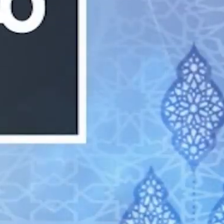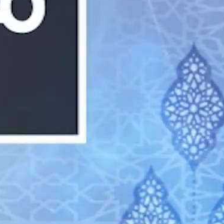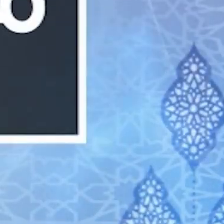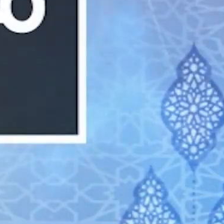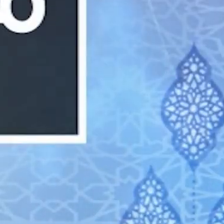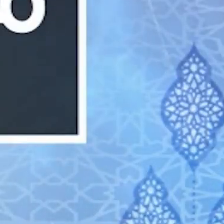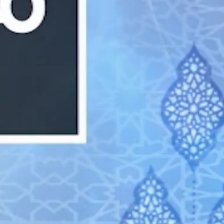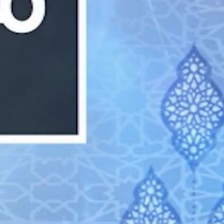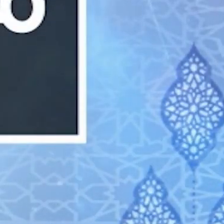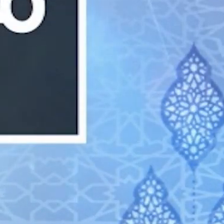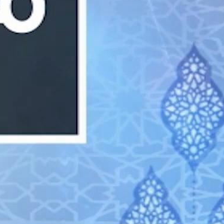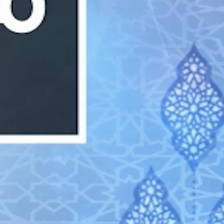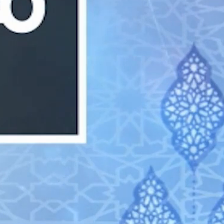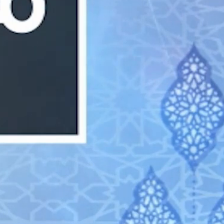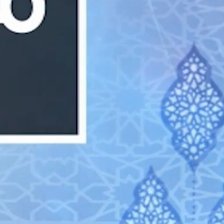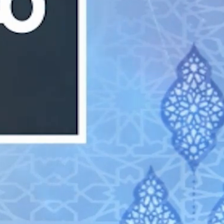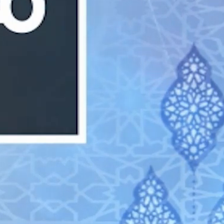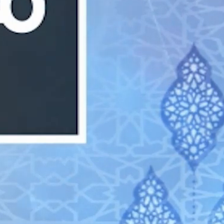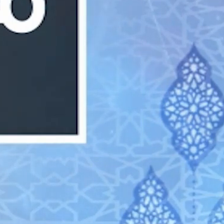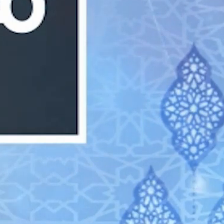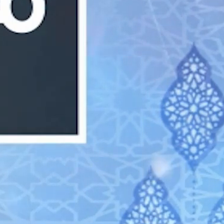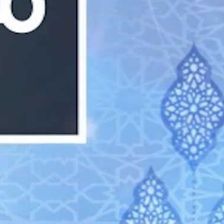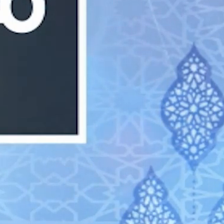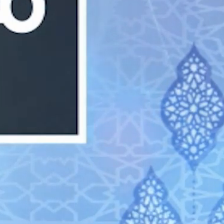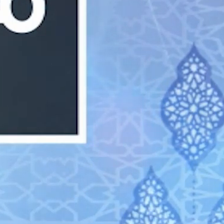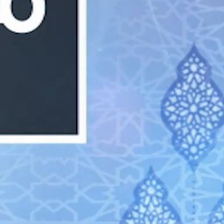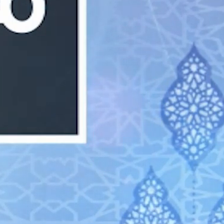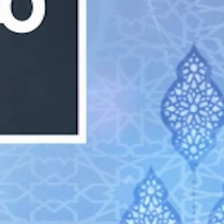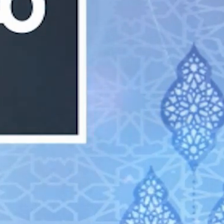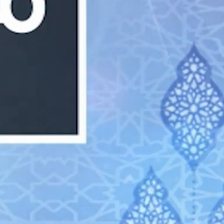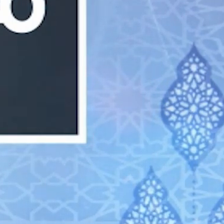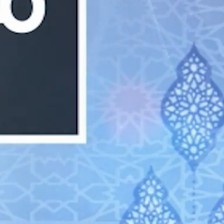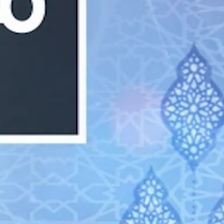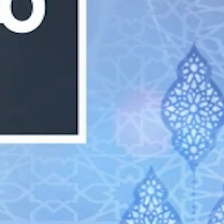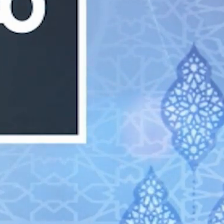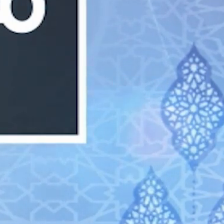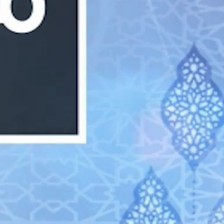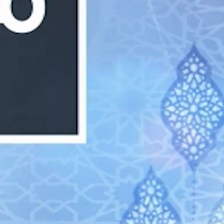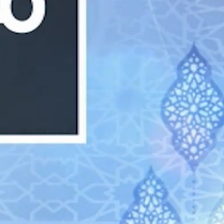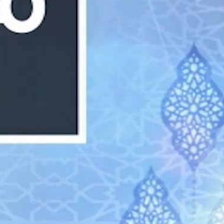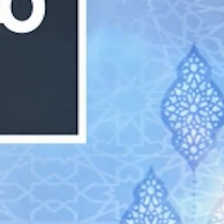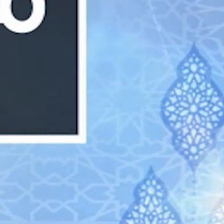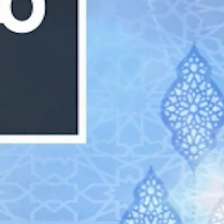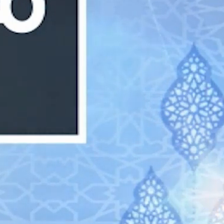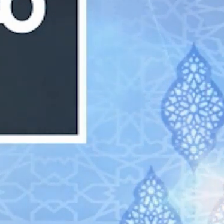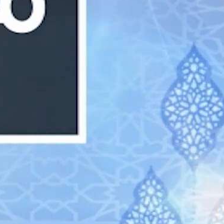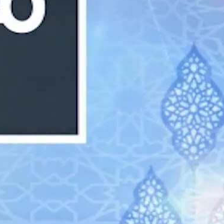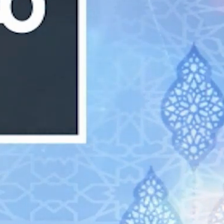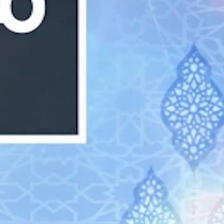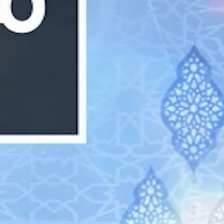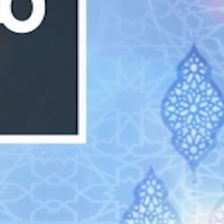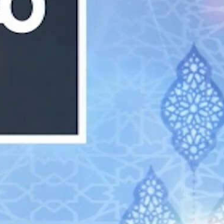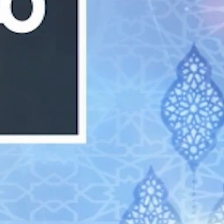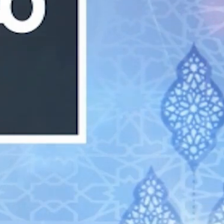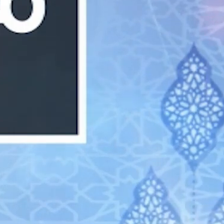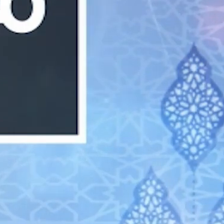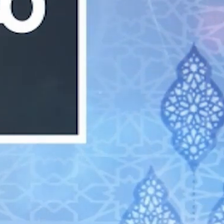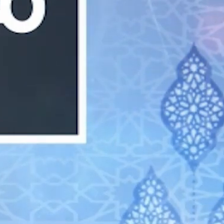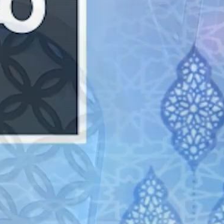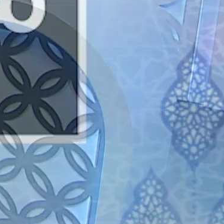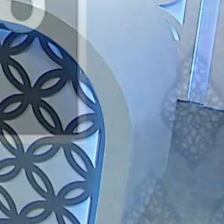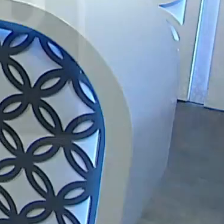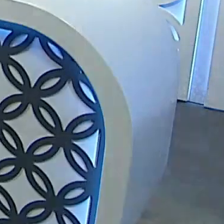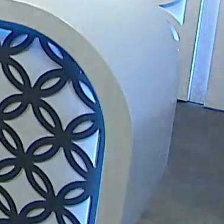نعم، طيب يبدو أننا انقطع الاتصال. إذن نجيب على بركة الله. هذه الأخت مودة